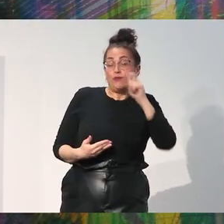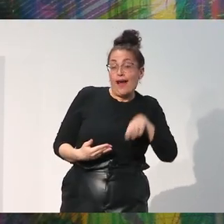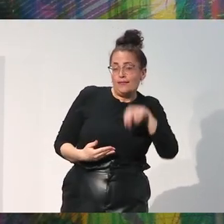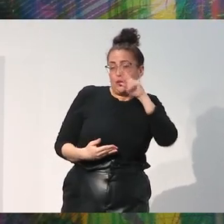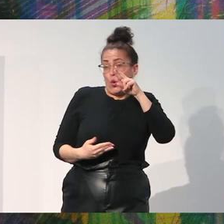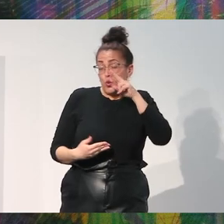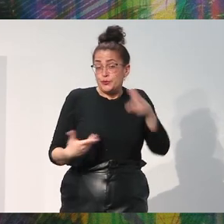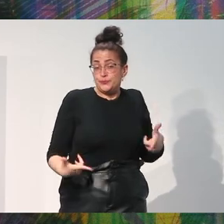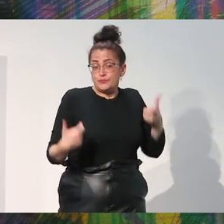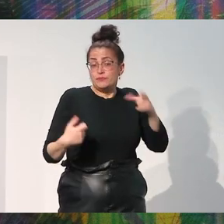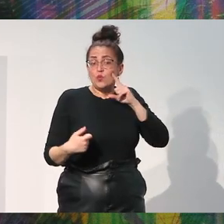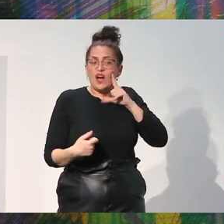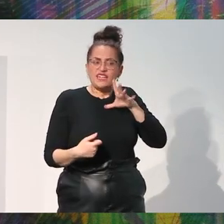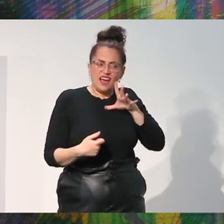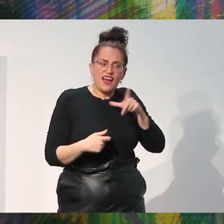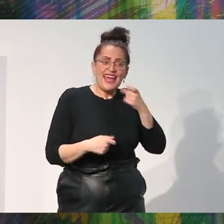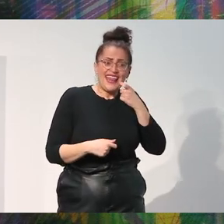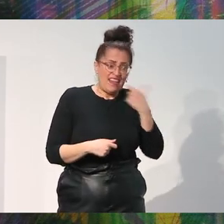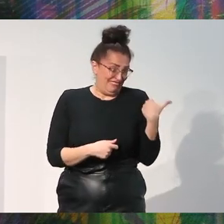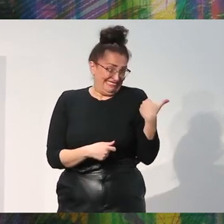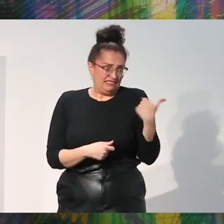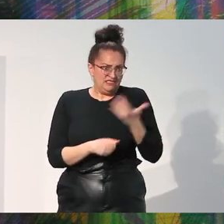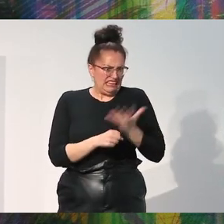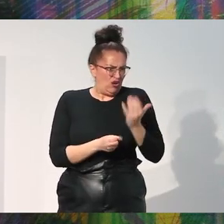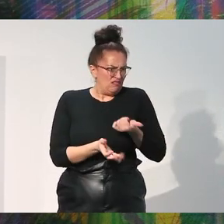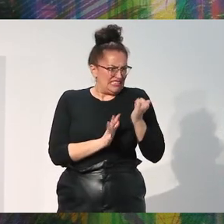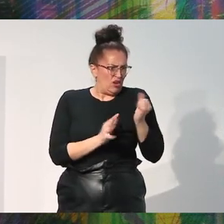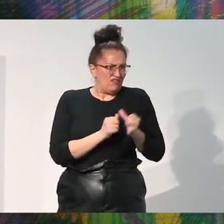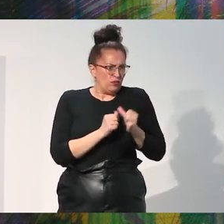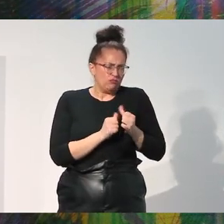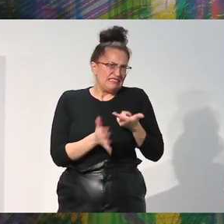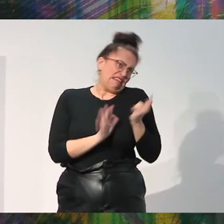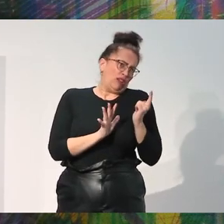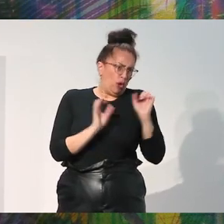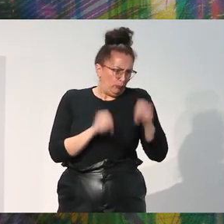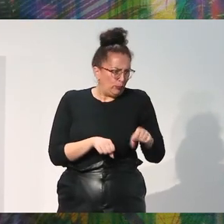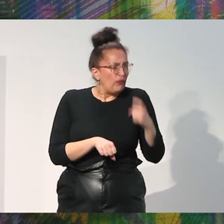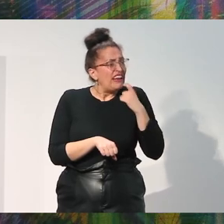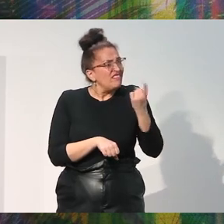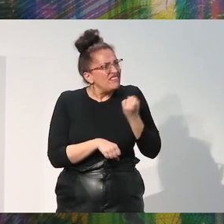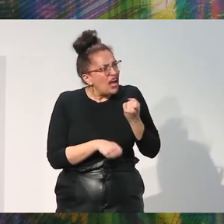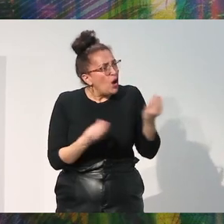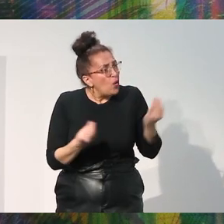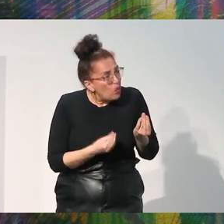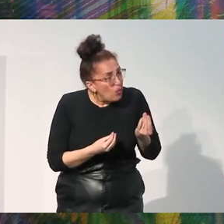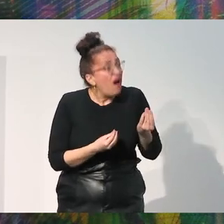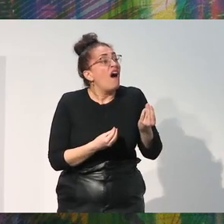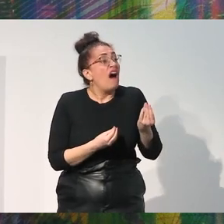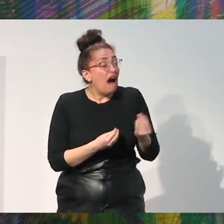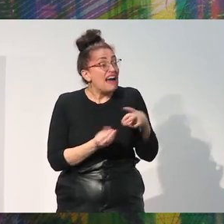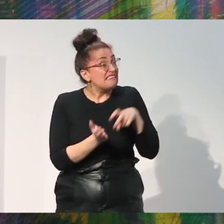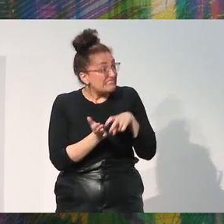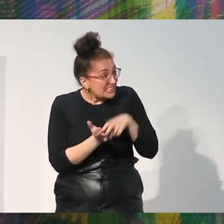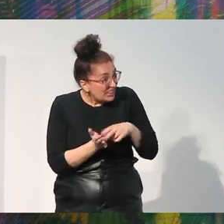qui sont syriens, de jeunes syriens qui sont arrivés il y a 5-6 ans en France, 7 ans, et donc ils sont avec eux, et en fait ils n'en discutent jamais.